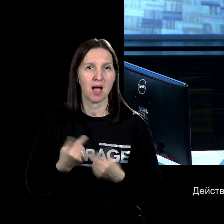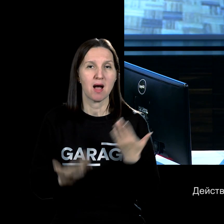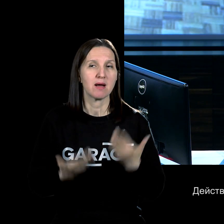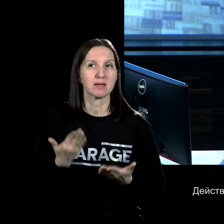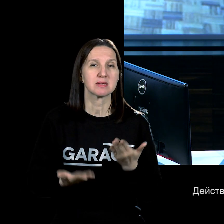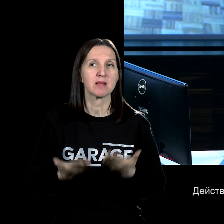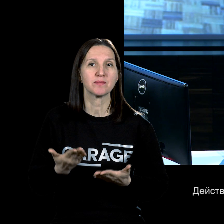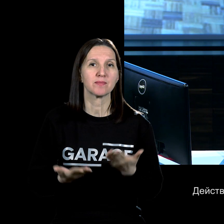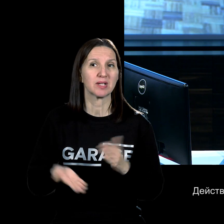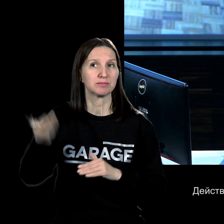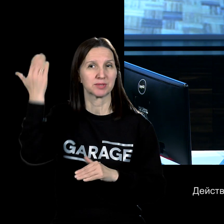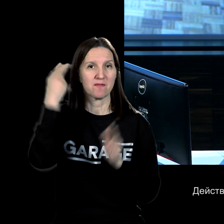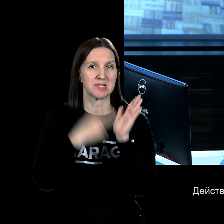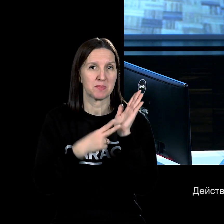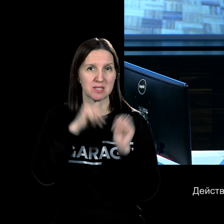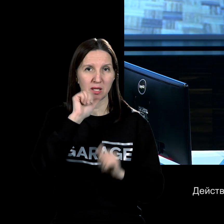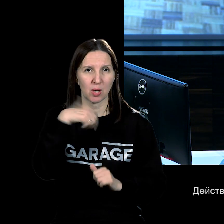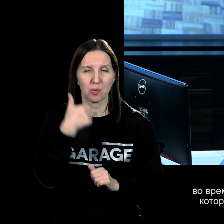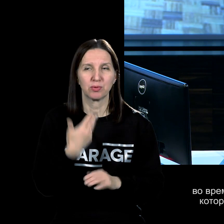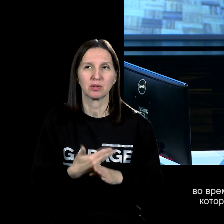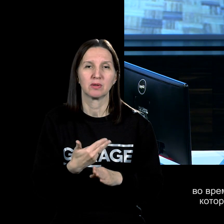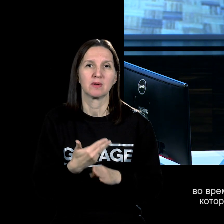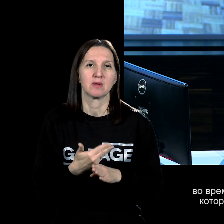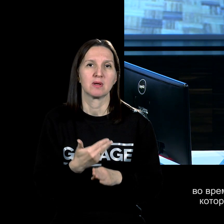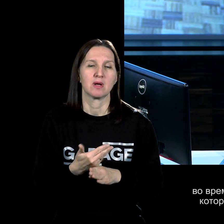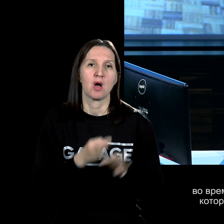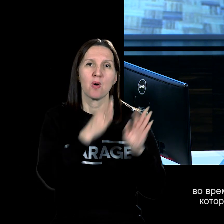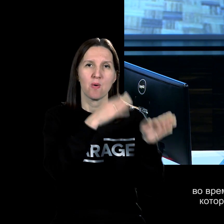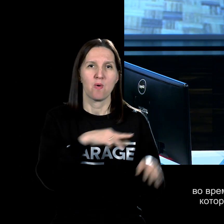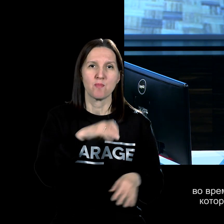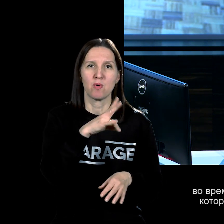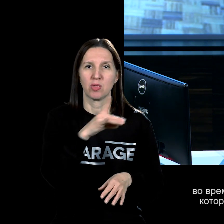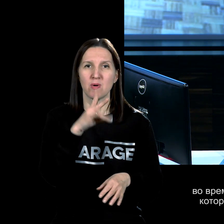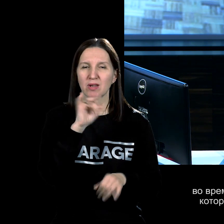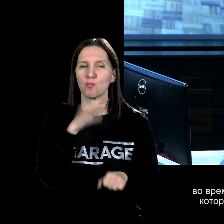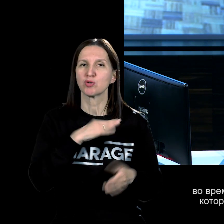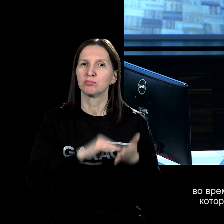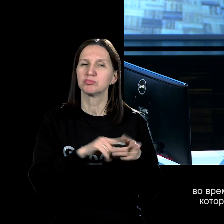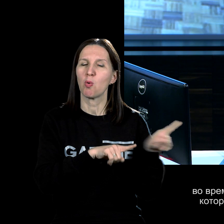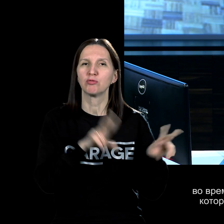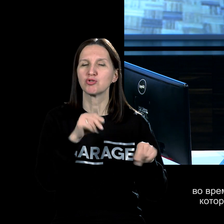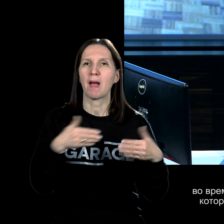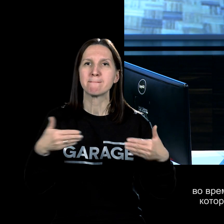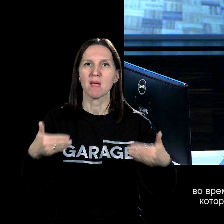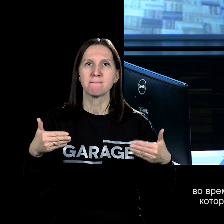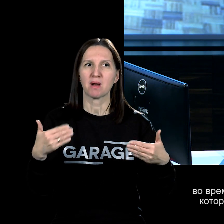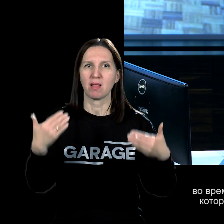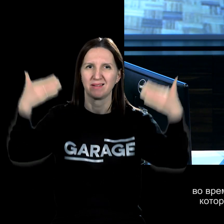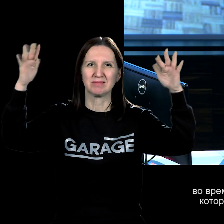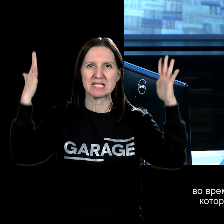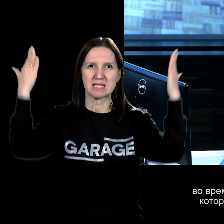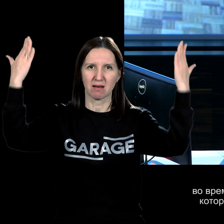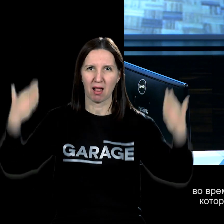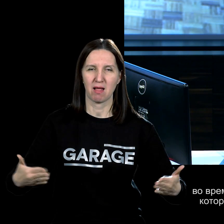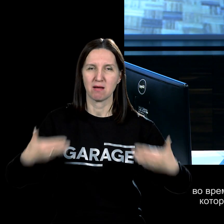время 70-е годы про Монари можно было писать, что эта мембрана есть, которая удерживает